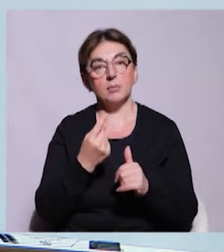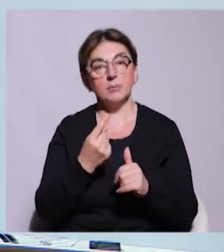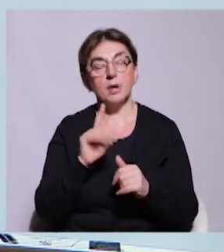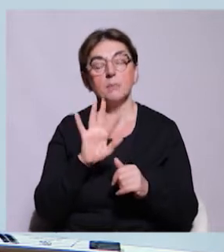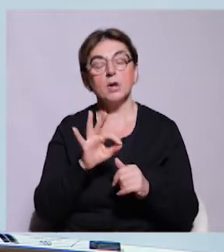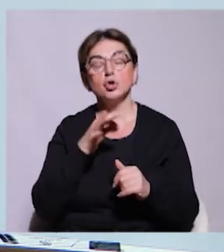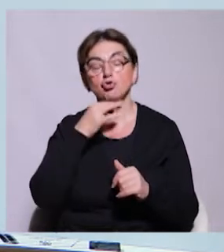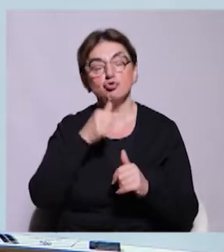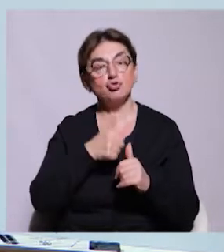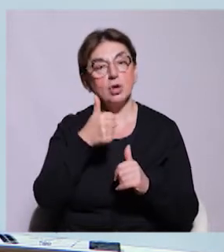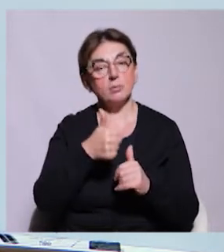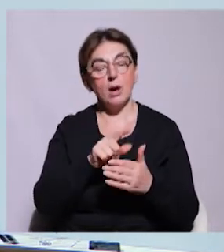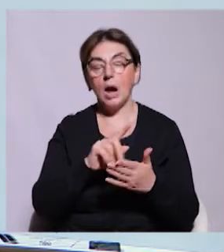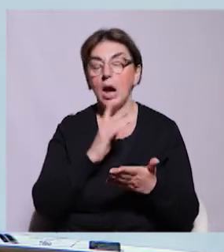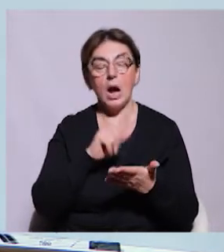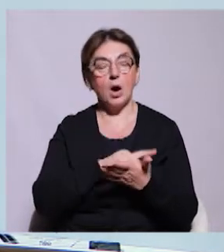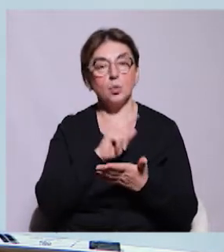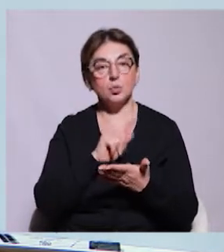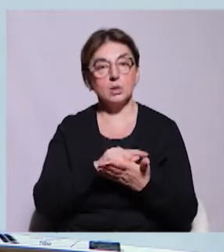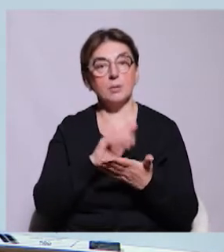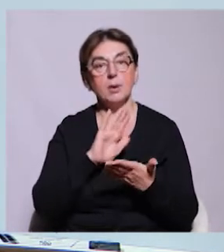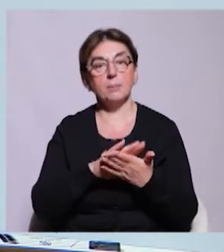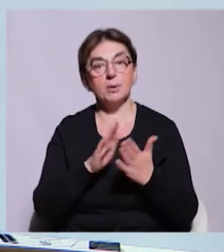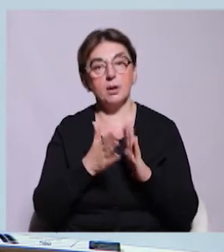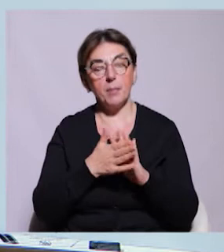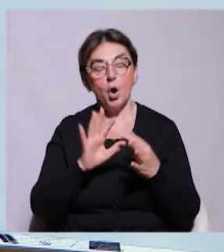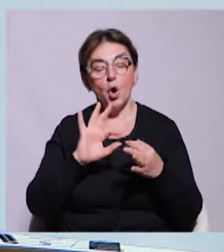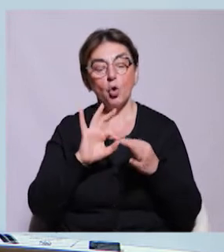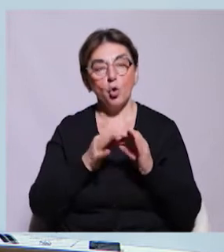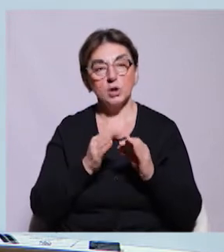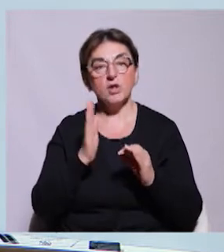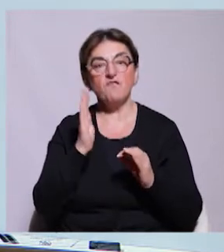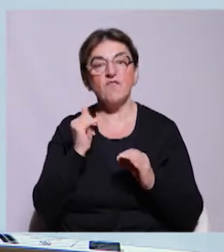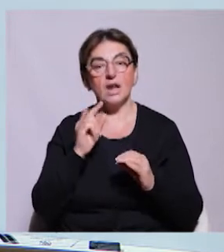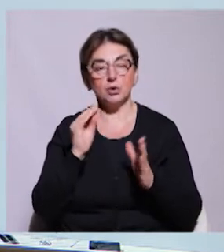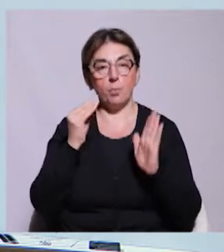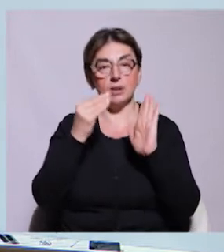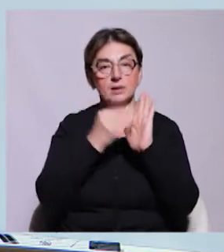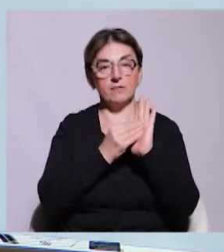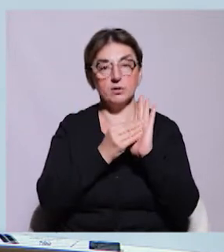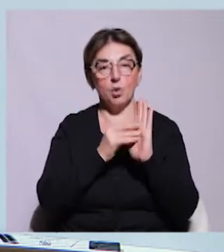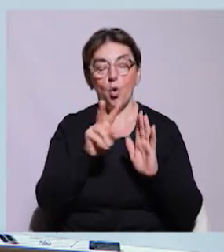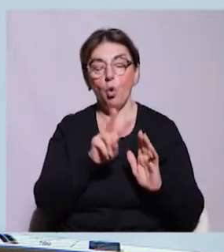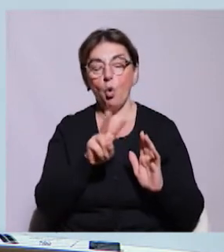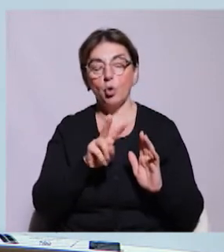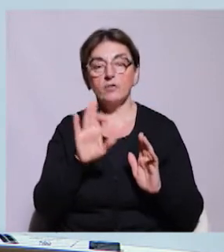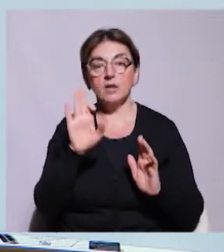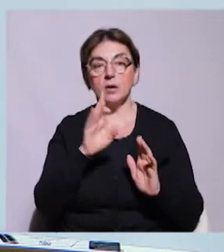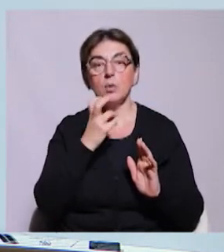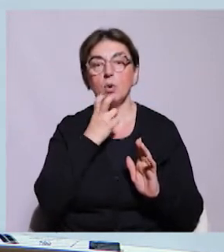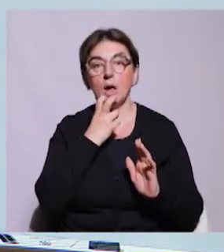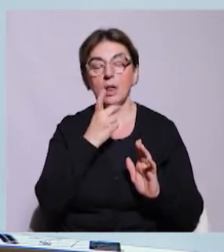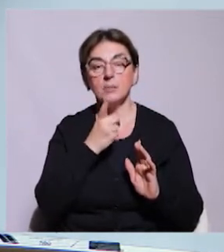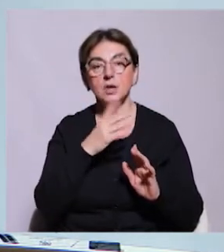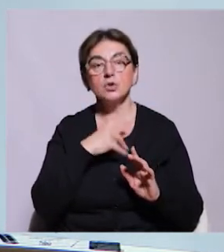დასახელება, მაგრამ დასახელებამდე აუცილებელი პირობაა დავაწეროთ კონკრეტული ვალენტობა ორივე ელემენტის